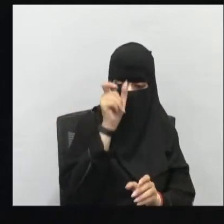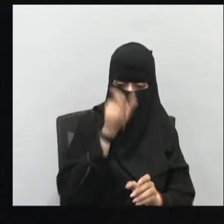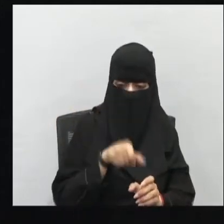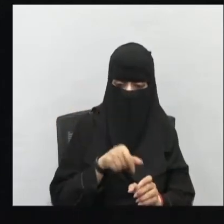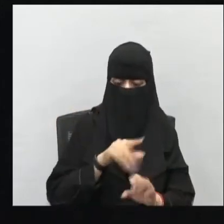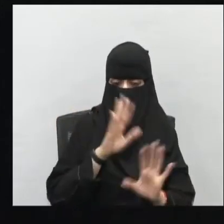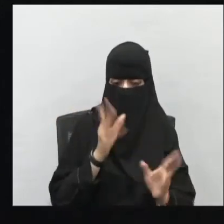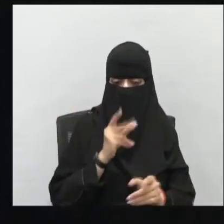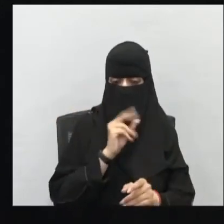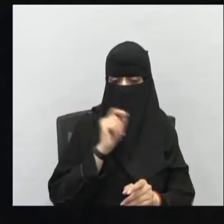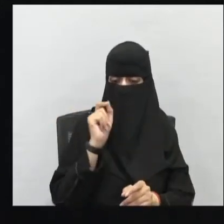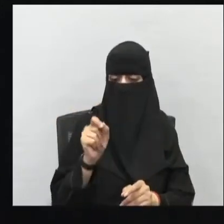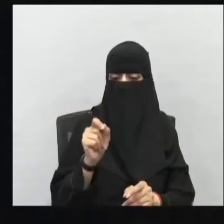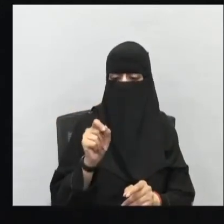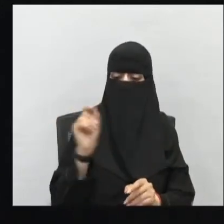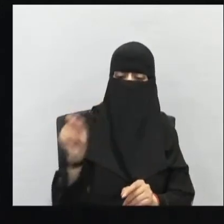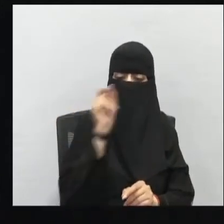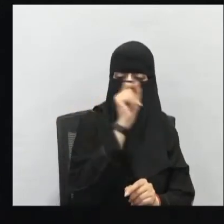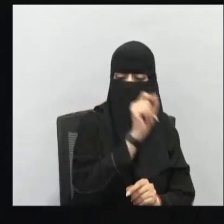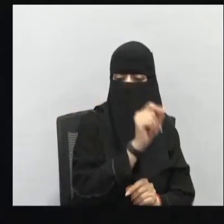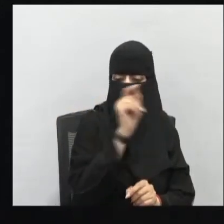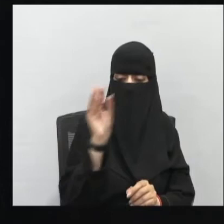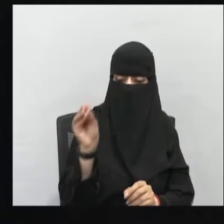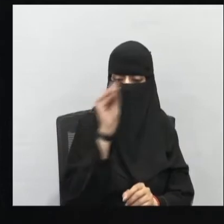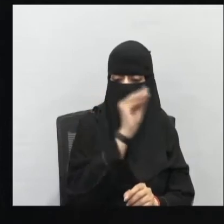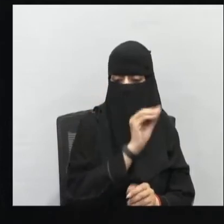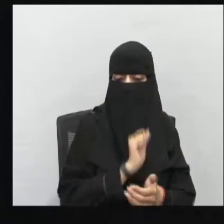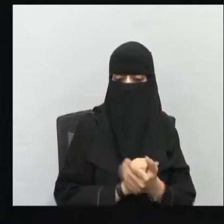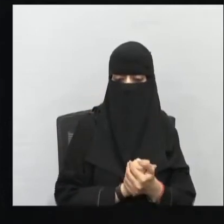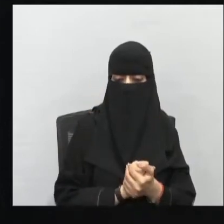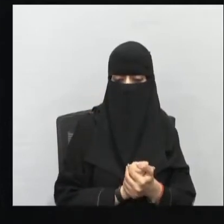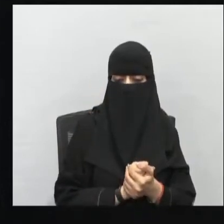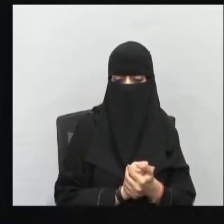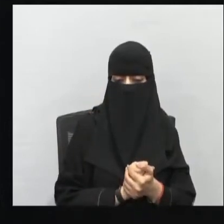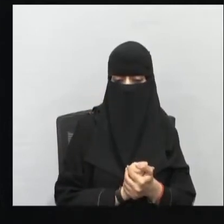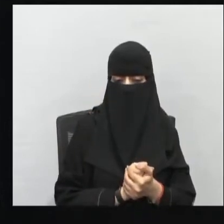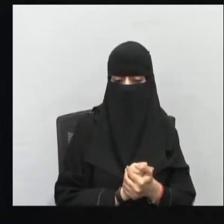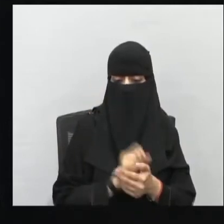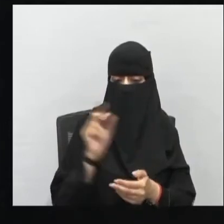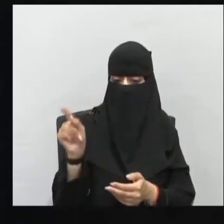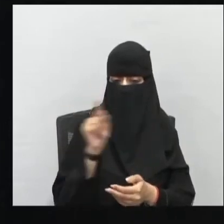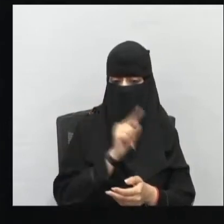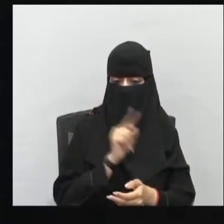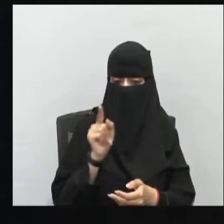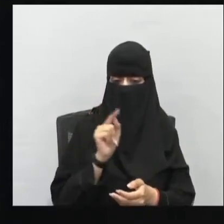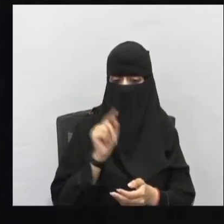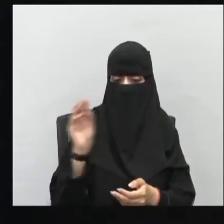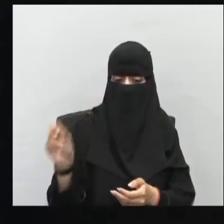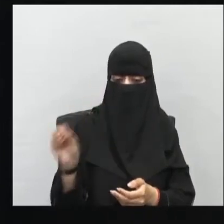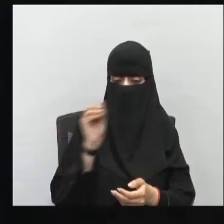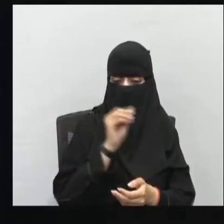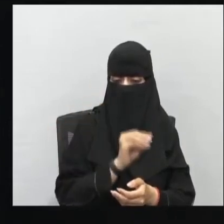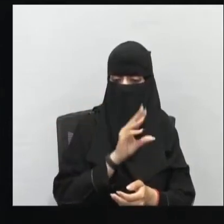الضرب في الآحاد 0 ونفس العدد. أيضا هنا لاحظوا معي، هنا العدد نفسه والآحاد 0، هنا العدد